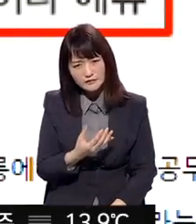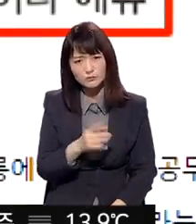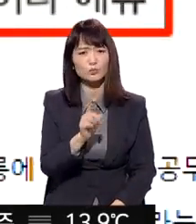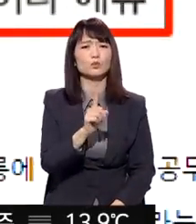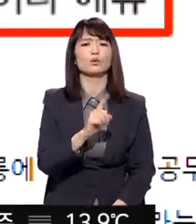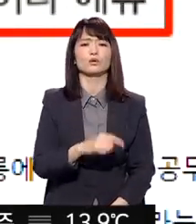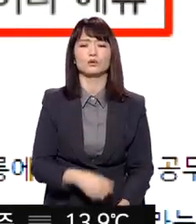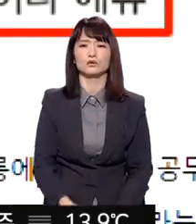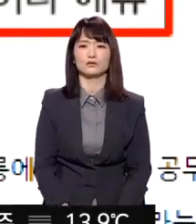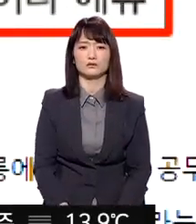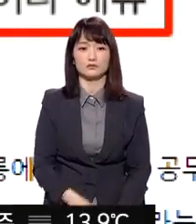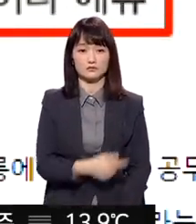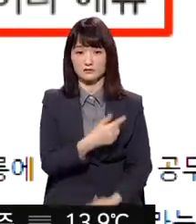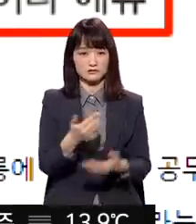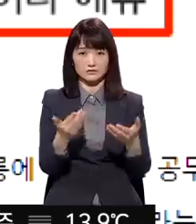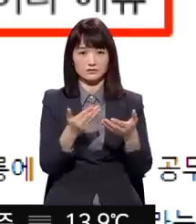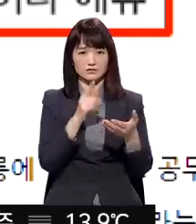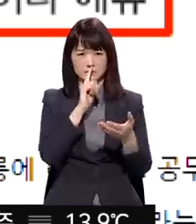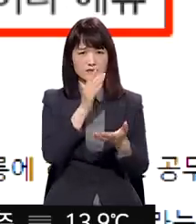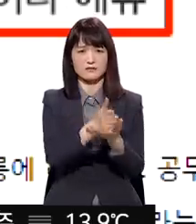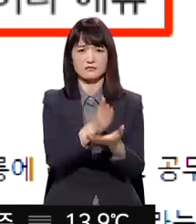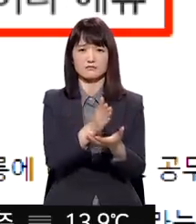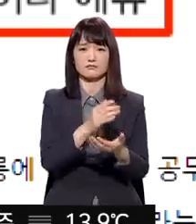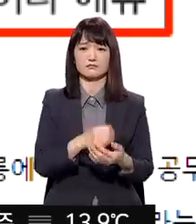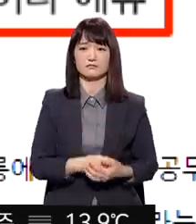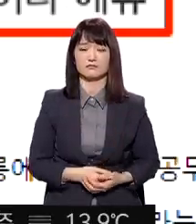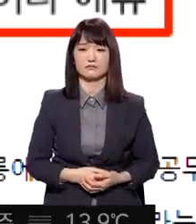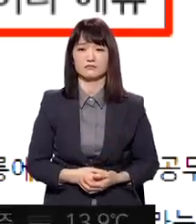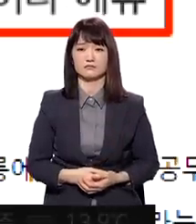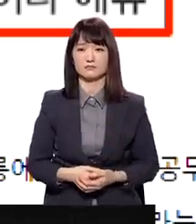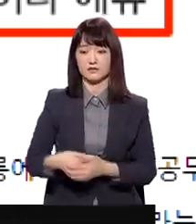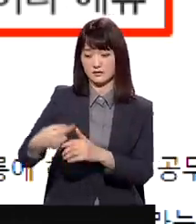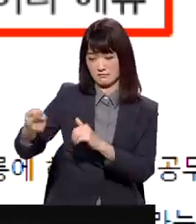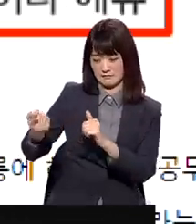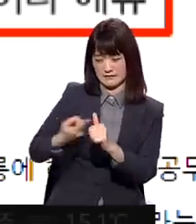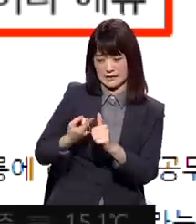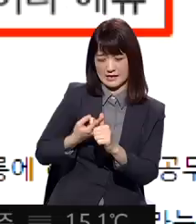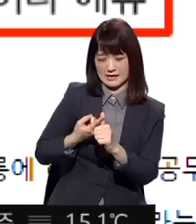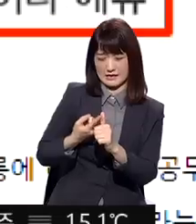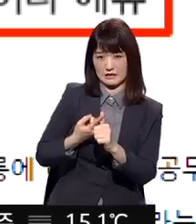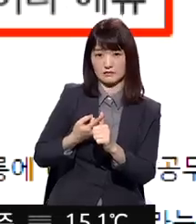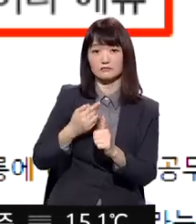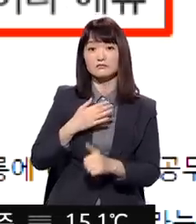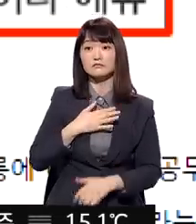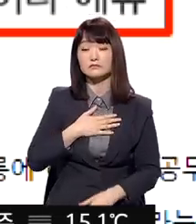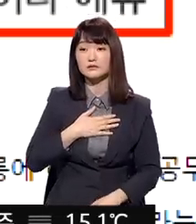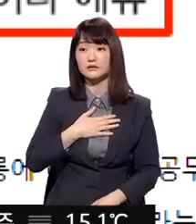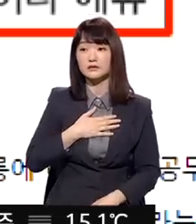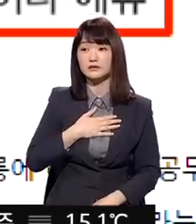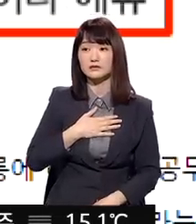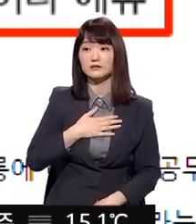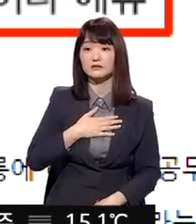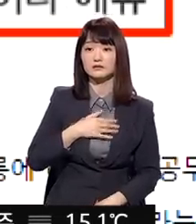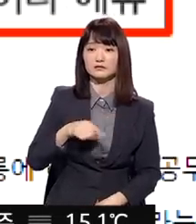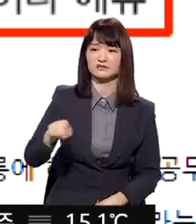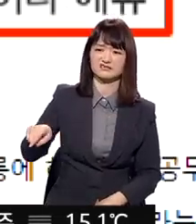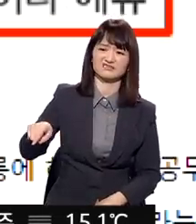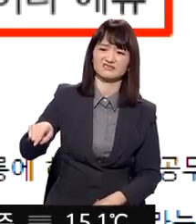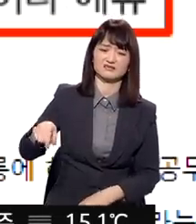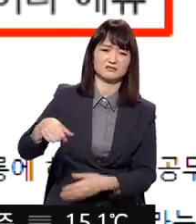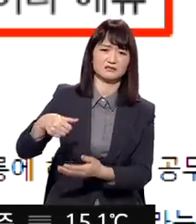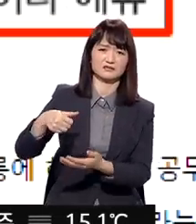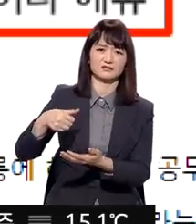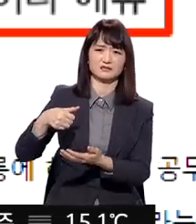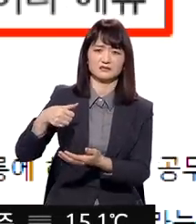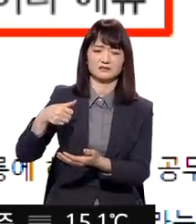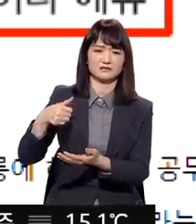소리 합니까? 이거 큰일 날 소리 좀 하지 말고요. 또 비판을 누가 하니까 나도 넌 안 찍어라고 조롱도 했다고요. 아하, 이런.